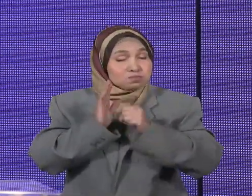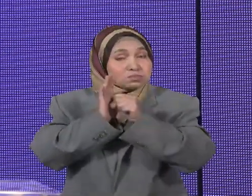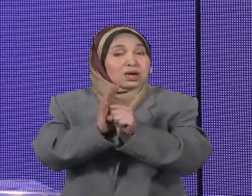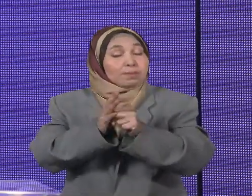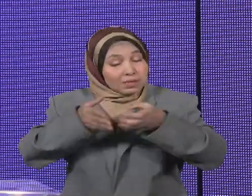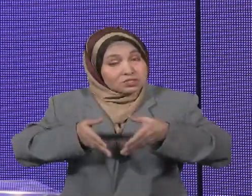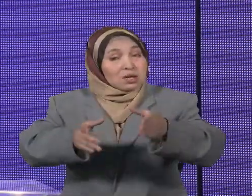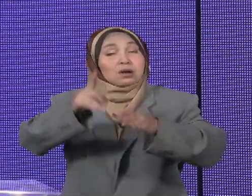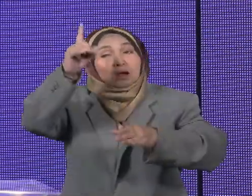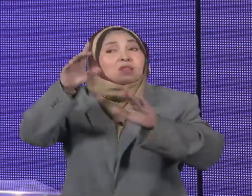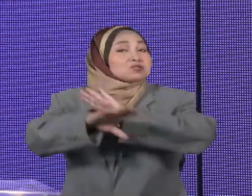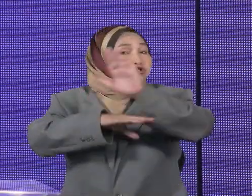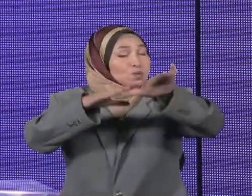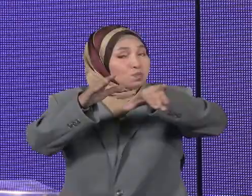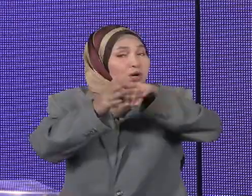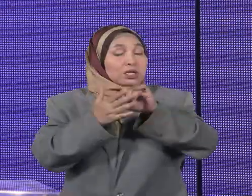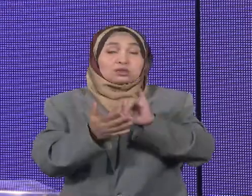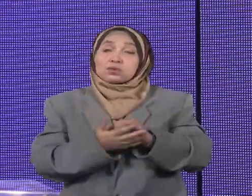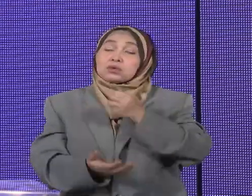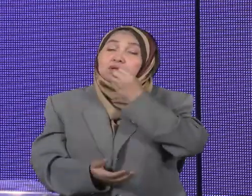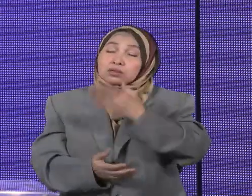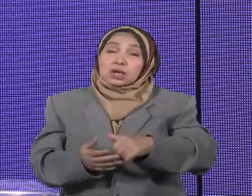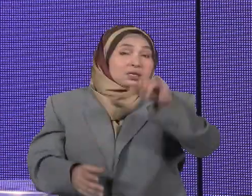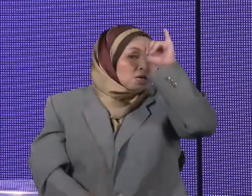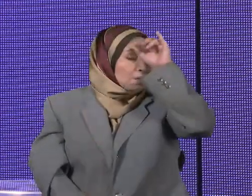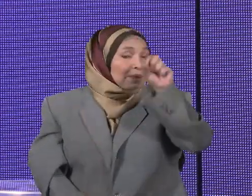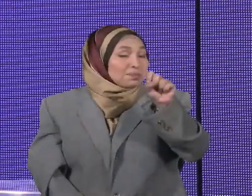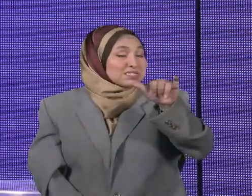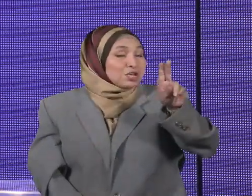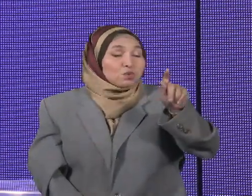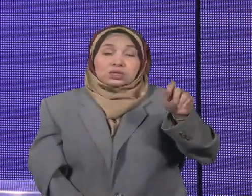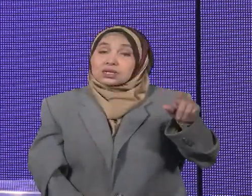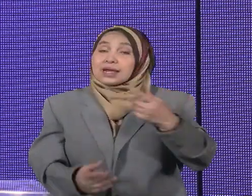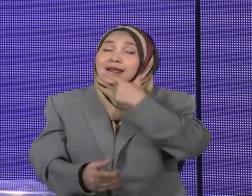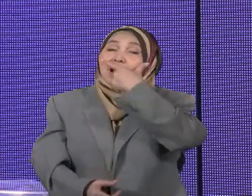sabilillah, semuanya itu dinyatakan oleh Imam Suyuti daripada hadis Nabi, iaitu